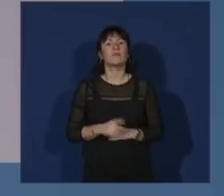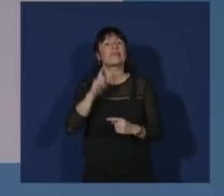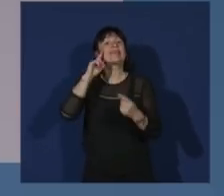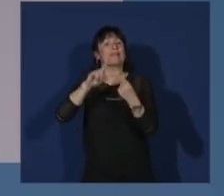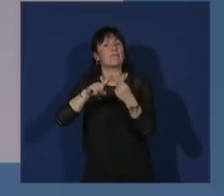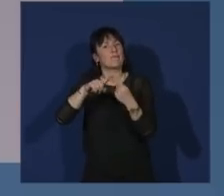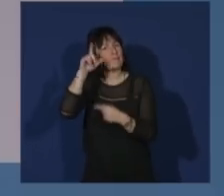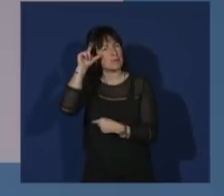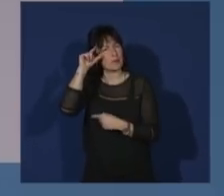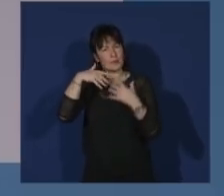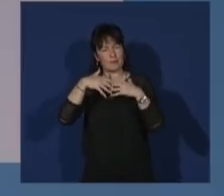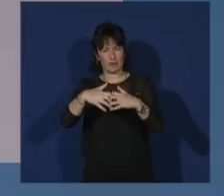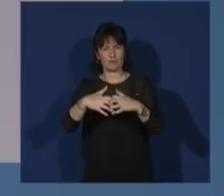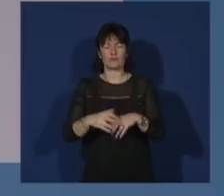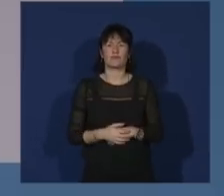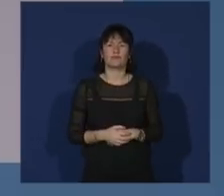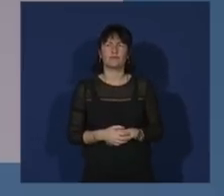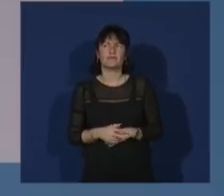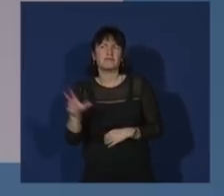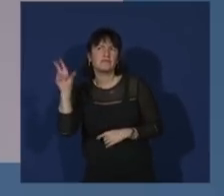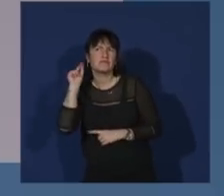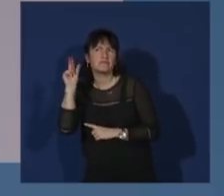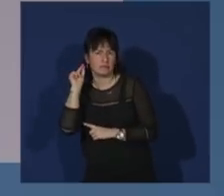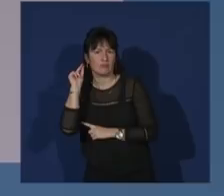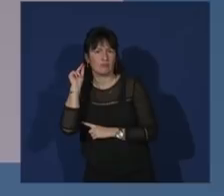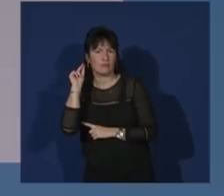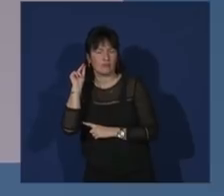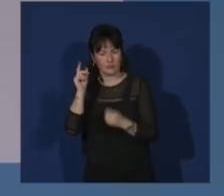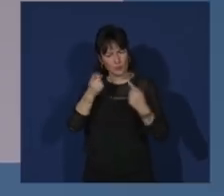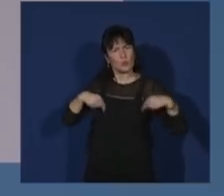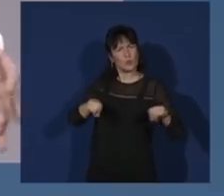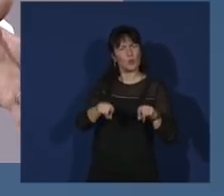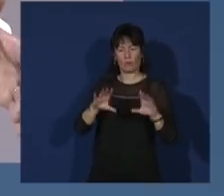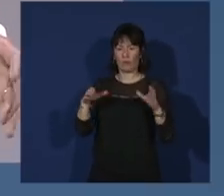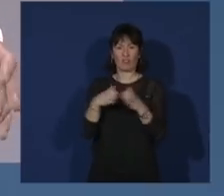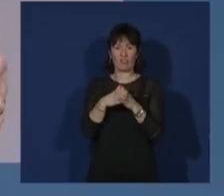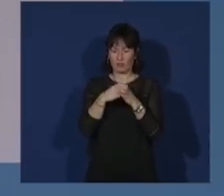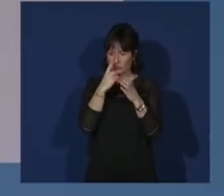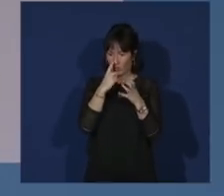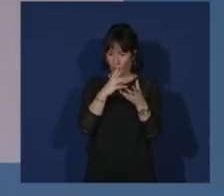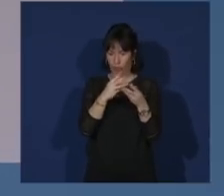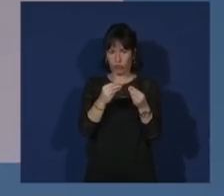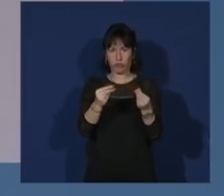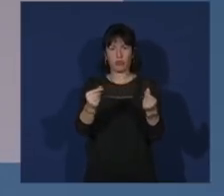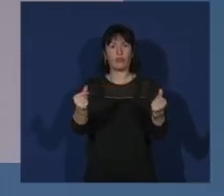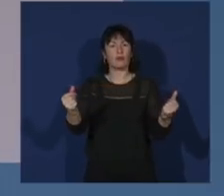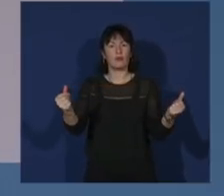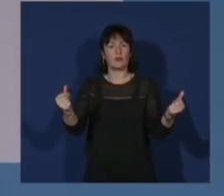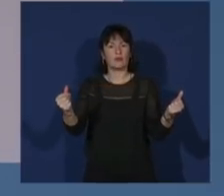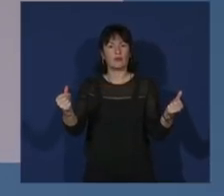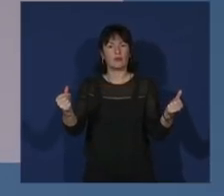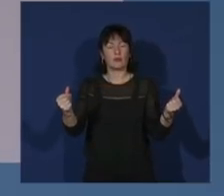par exemple ? L'on entend que nous serions un parti en déshérence, que notre